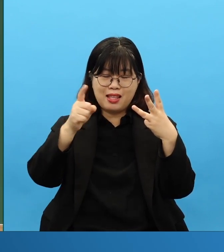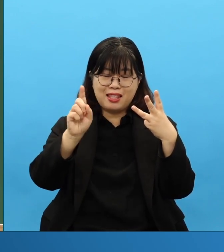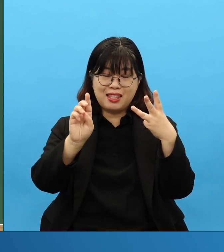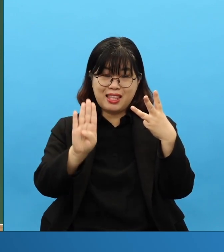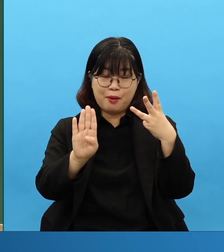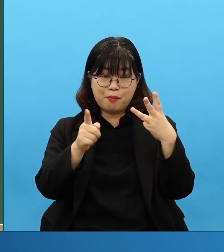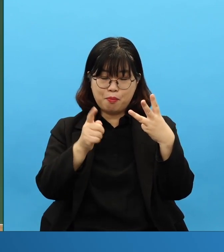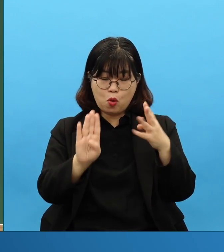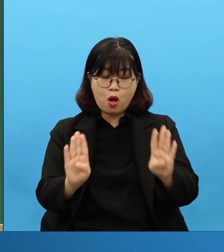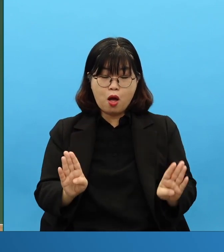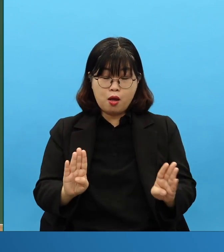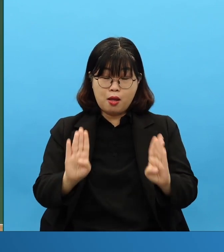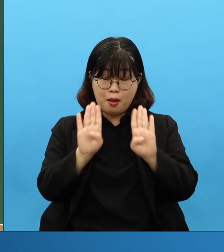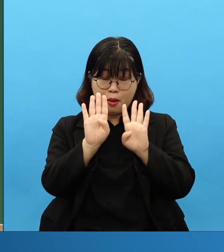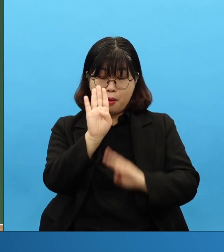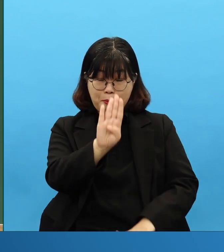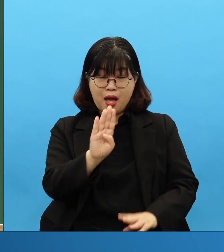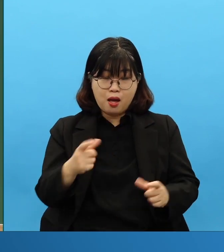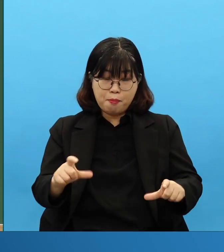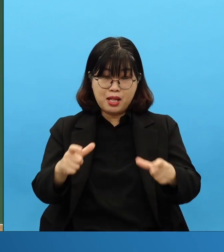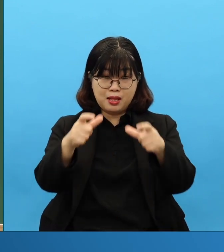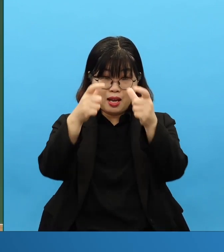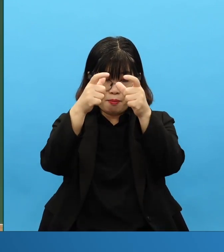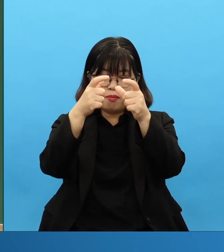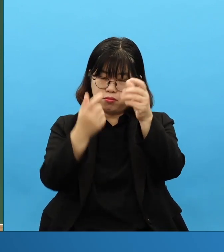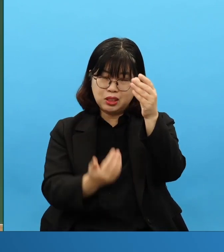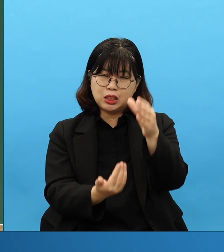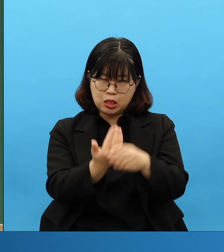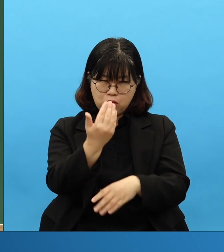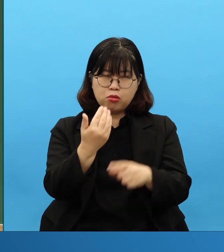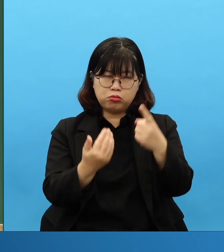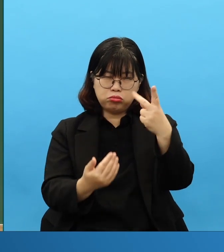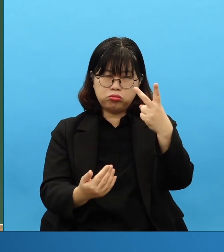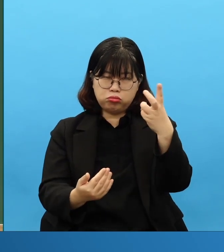사건입니다. 이걸 왜 계속 이야기하느냐?